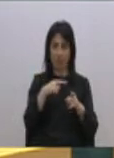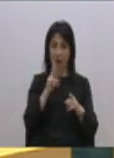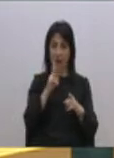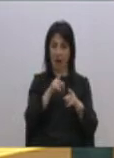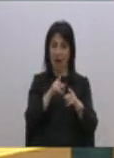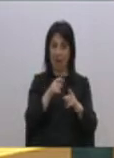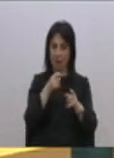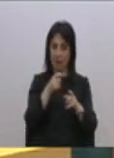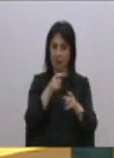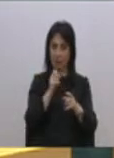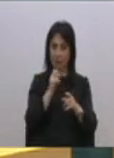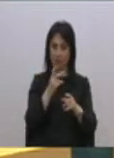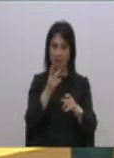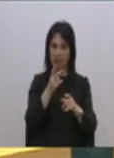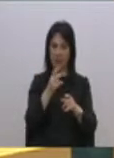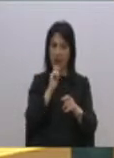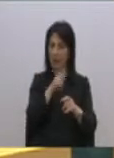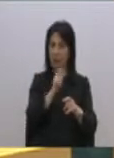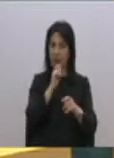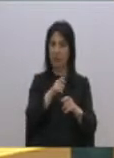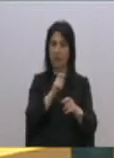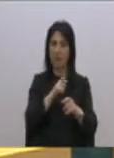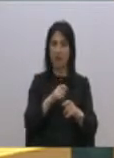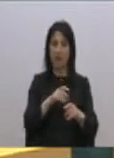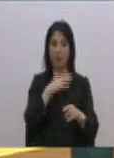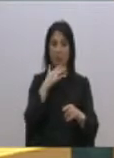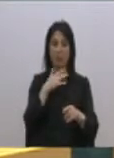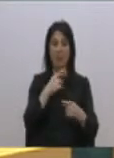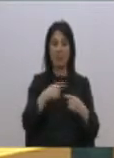candidati, verunda, gavides, sapčos, beuri, ceuri,